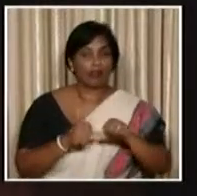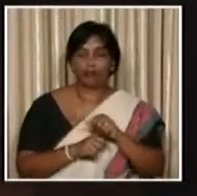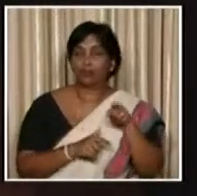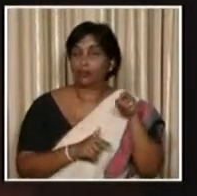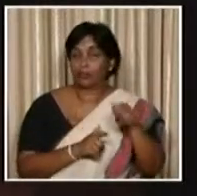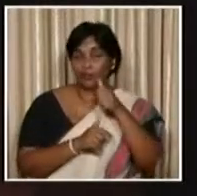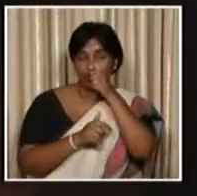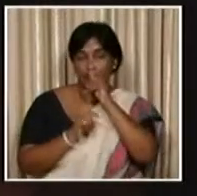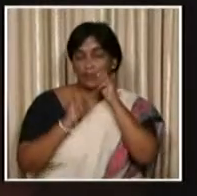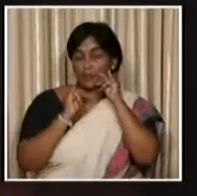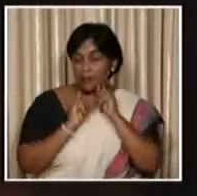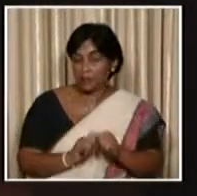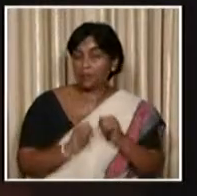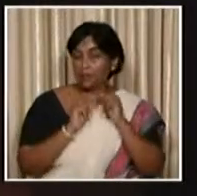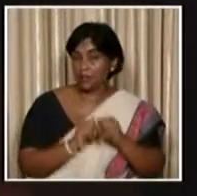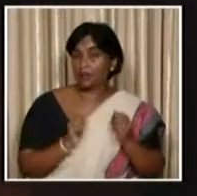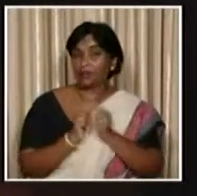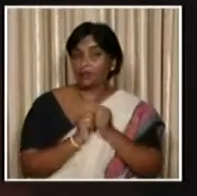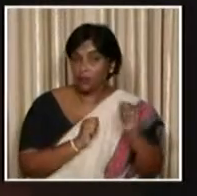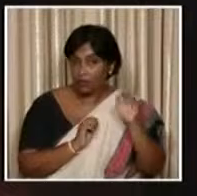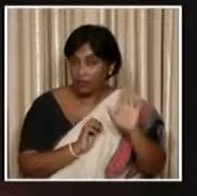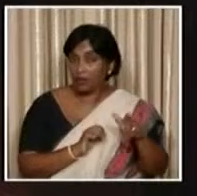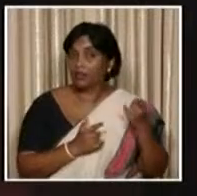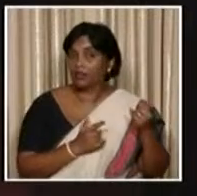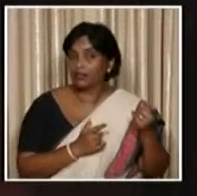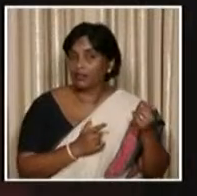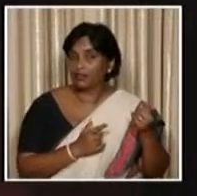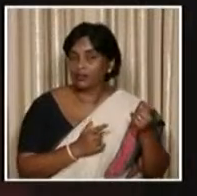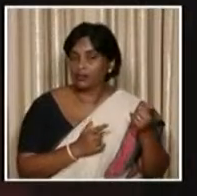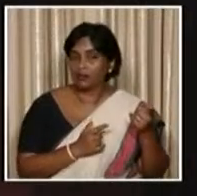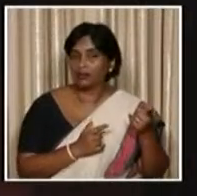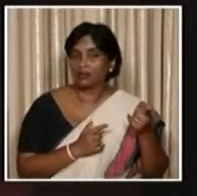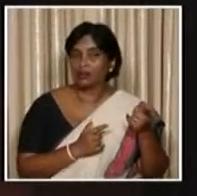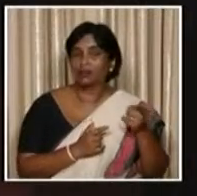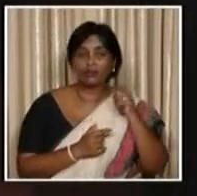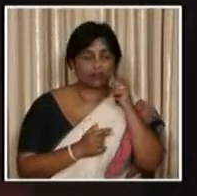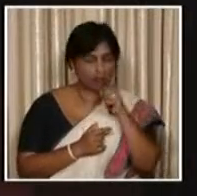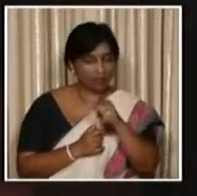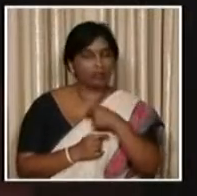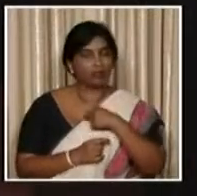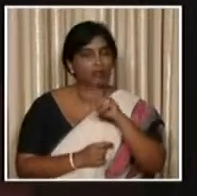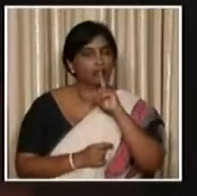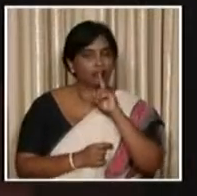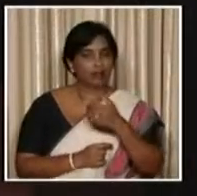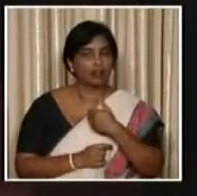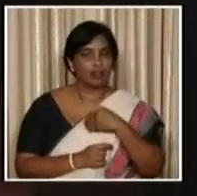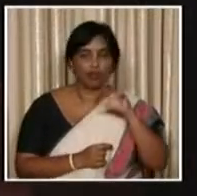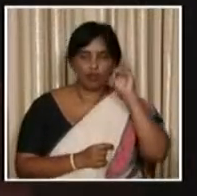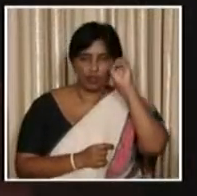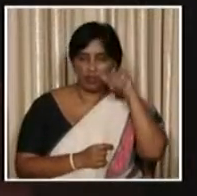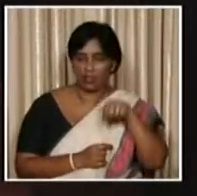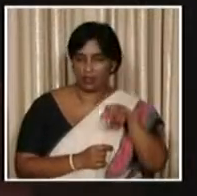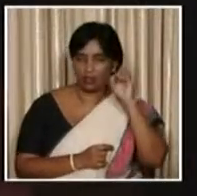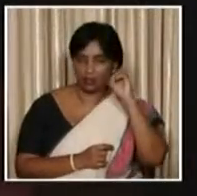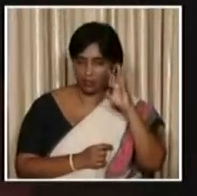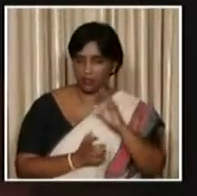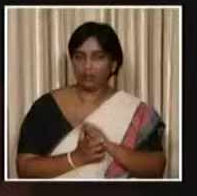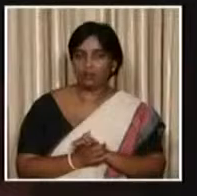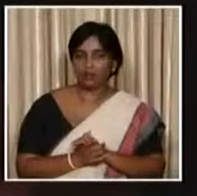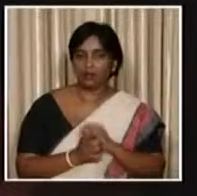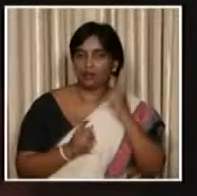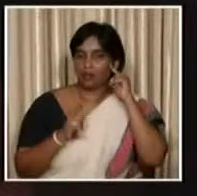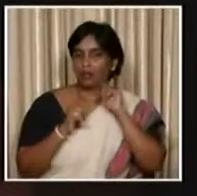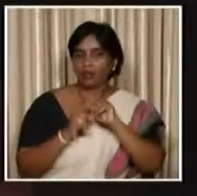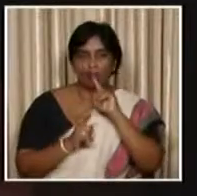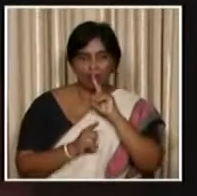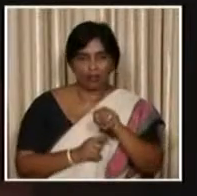අන්ත දූෂිත වංචා ක්‍රියාත්මක වෙනවද නැද්ද කියන එක. අන්න ඒක දැන් ඔබතුමාට මම කියන්න කැමති මම අද උදේ කාරණාවක්